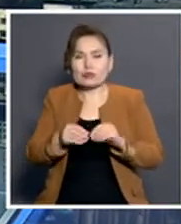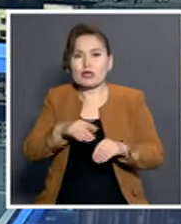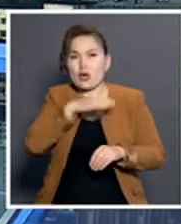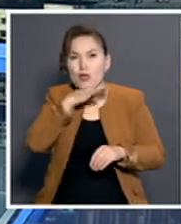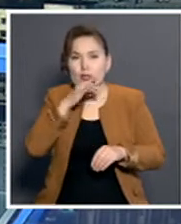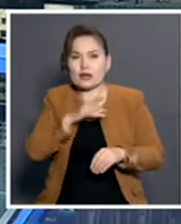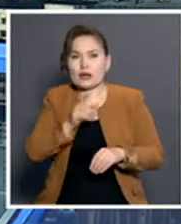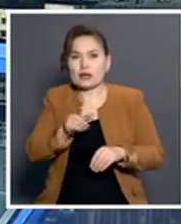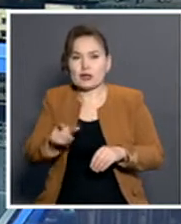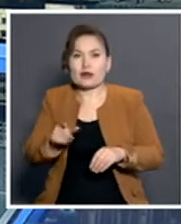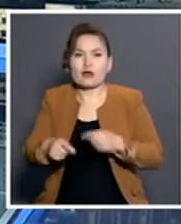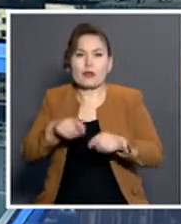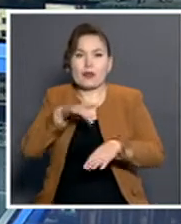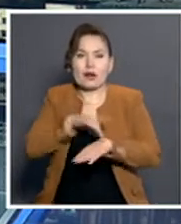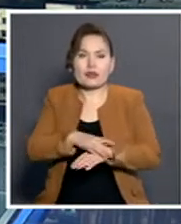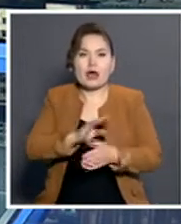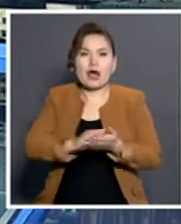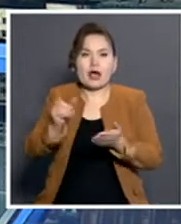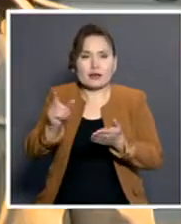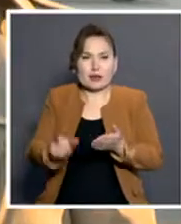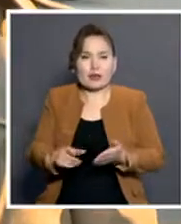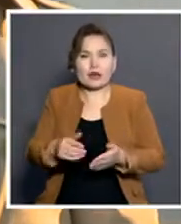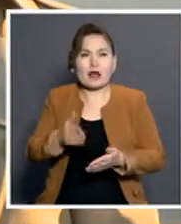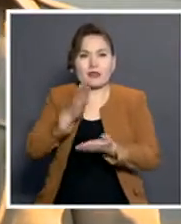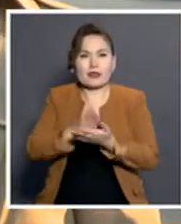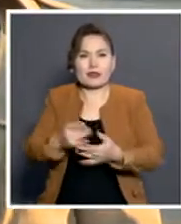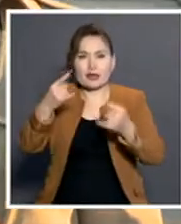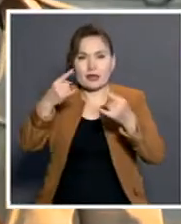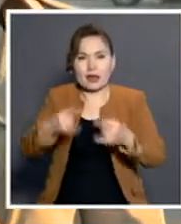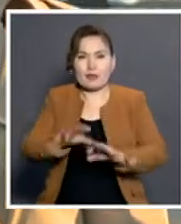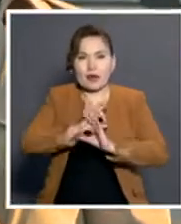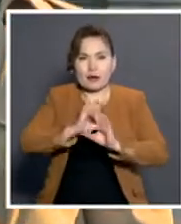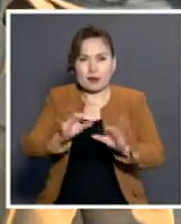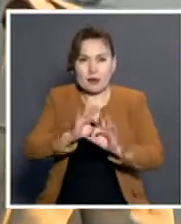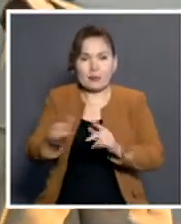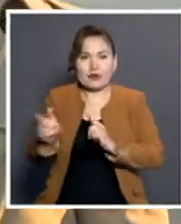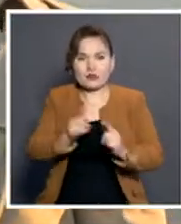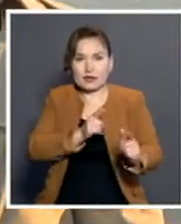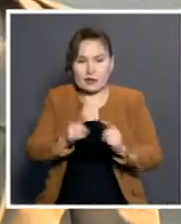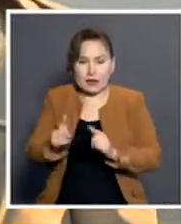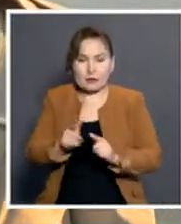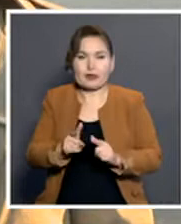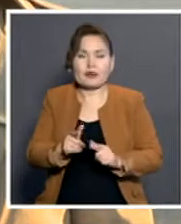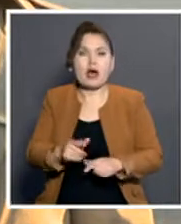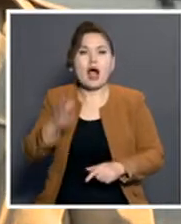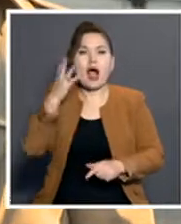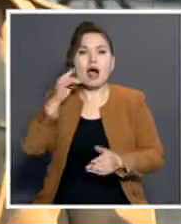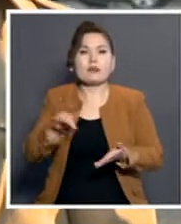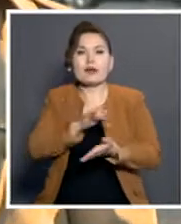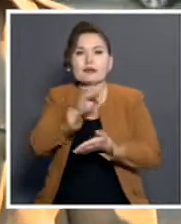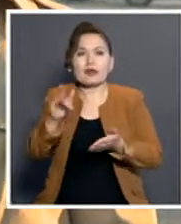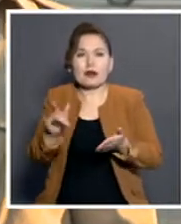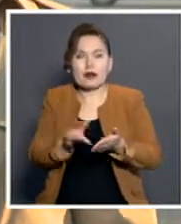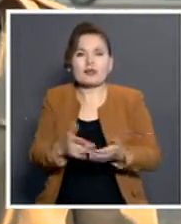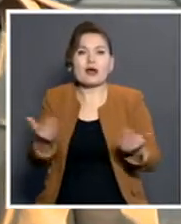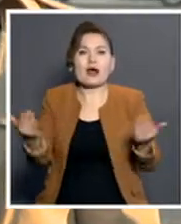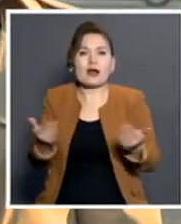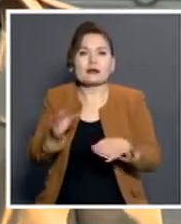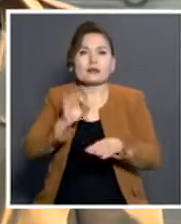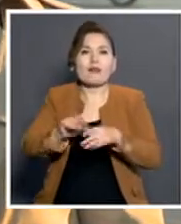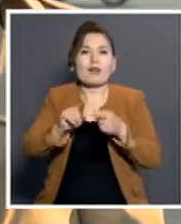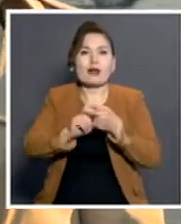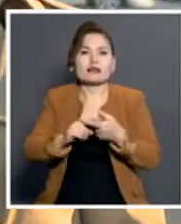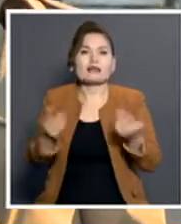белгілі болды. Алматылық әріптесім Жазира Оразқызы тікелей байланысқа шығуға әзір. Жазира, кеш жарық, мегаполистегі қазіргі эпидахуал